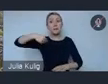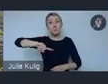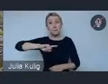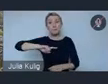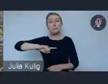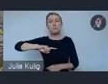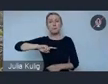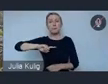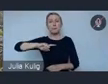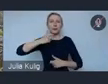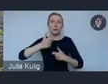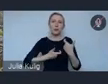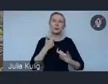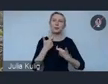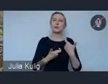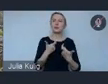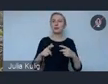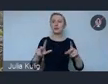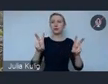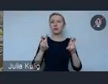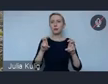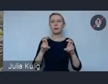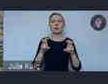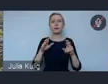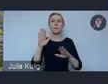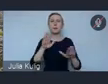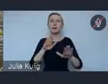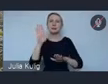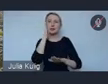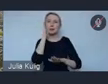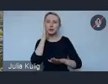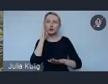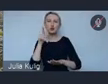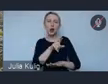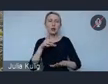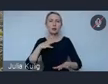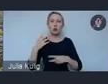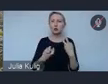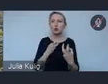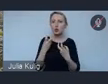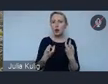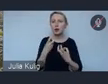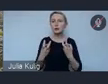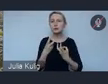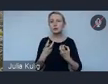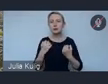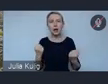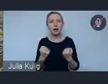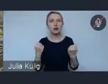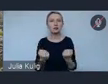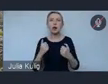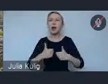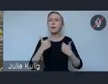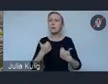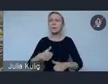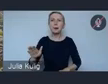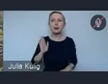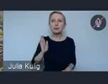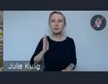zbudowali tak zwane punkt zakwaterowania w ramach którego szukaliśmy i zdążyliśmy do tego żeby bezpiecznie